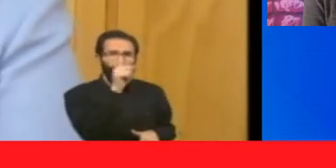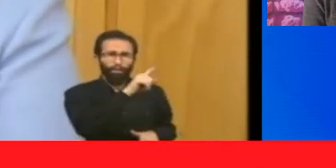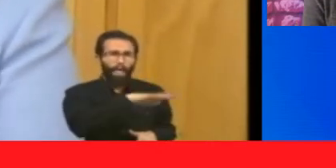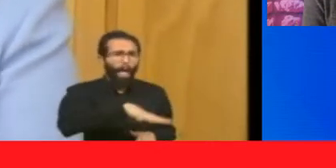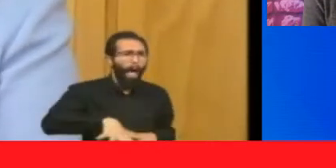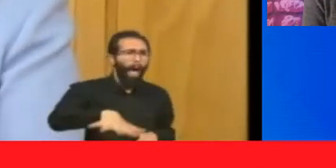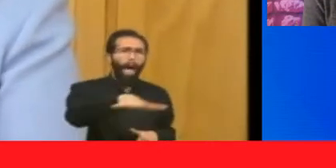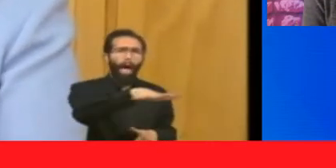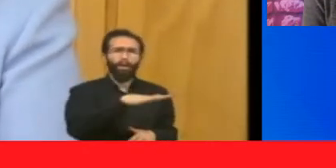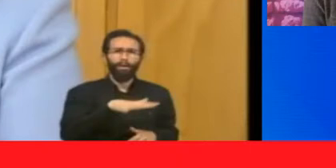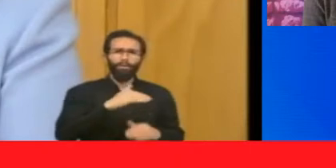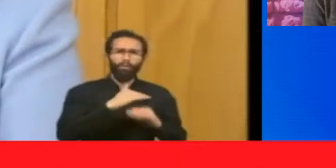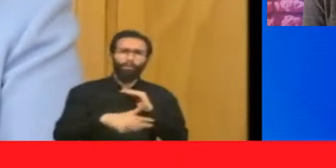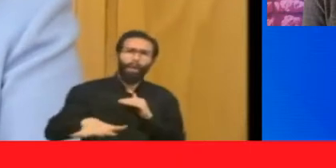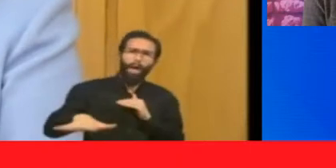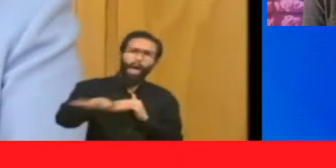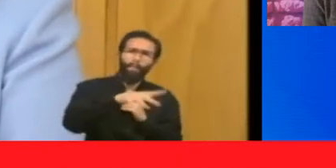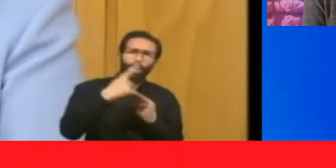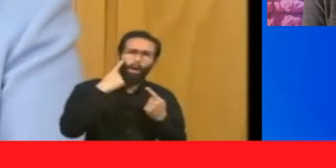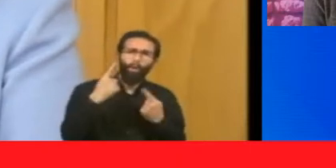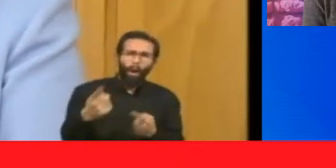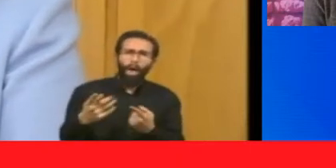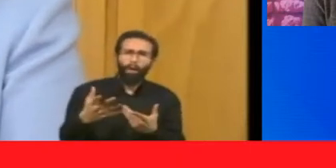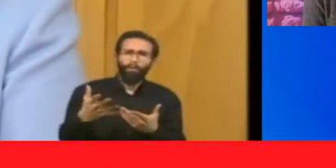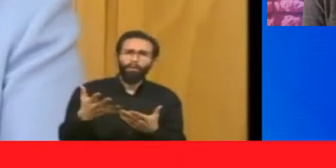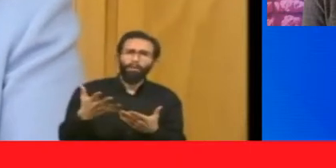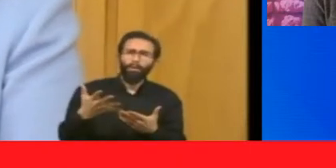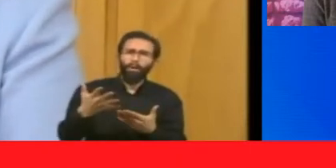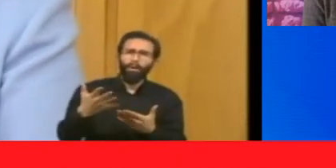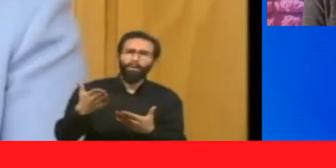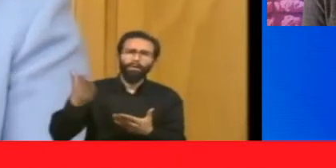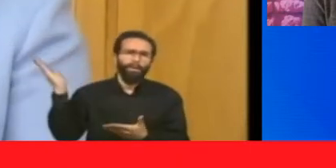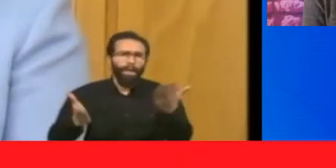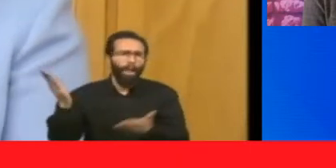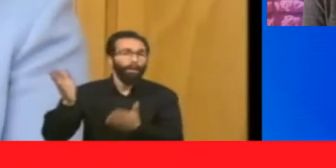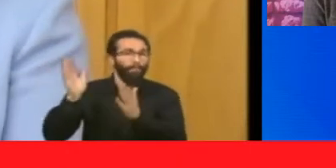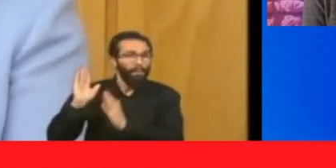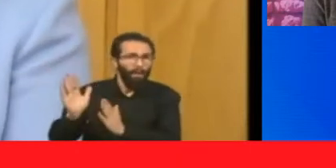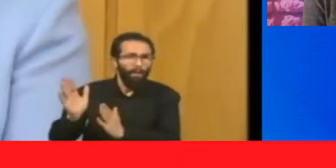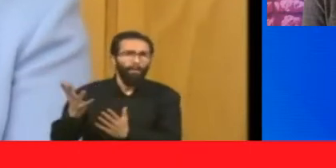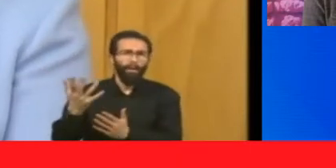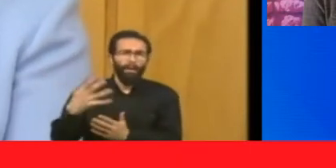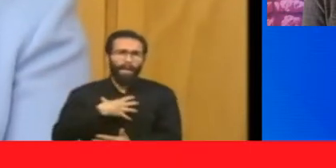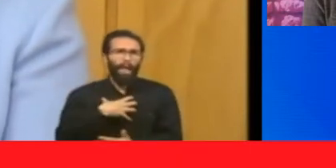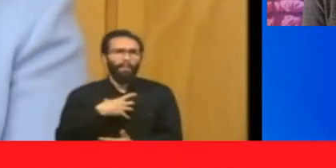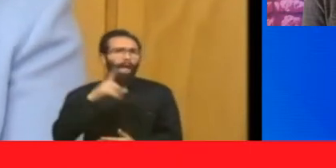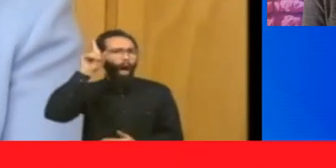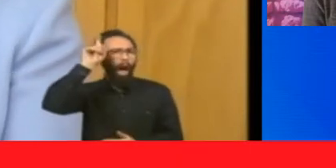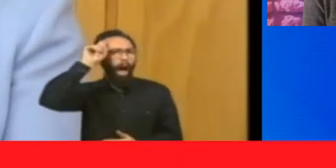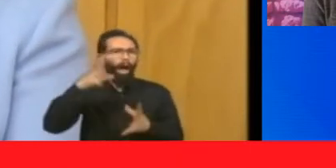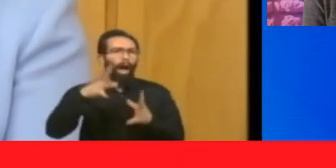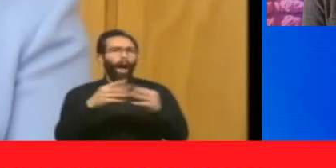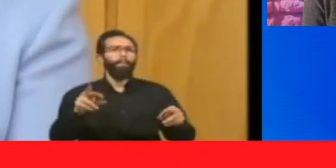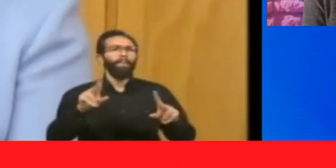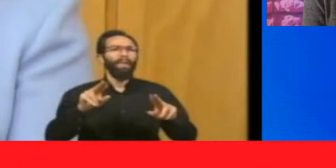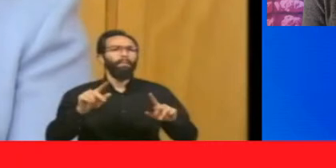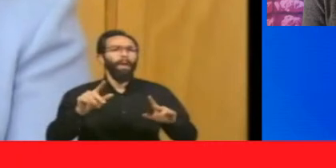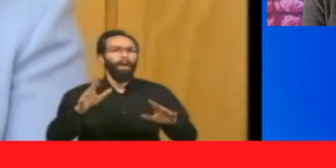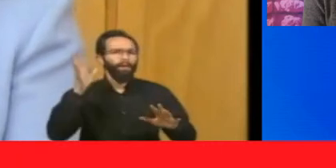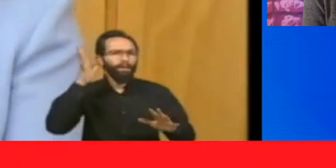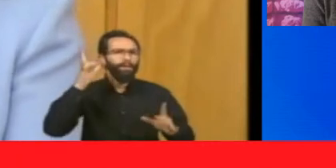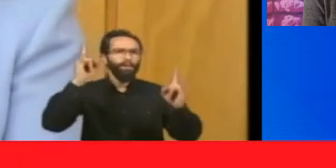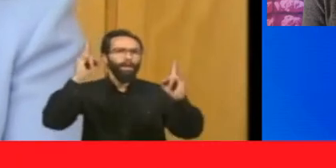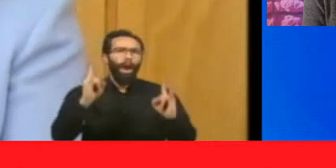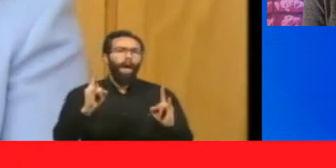pik yapan pusulasını ve siyasi aklını kaybetmiş bir saray iktidarının varlığı en